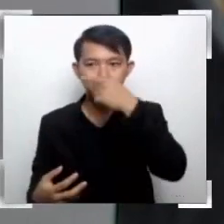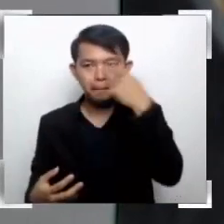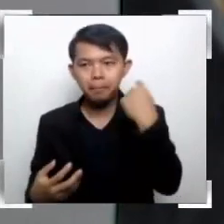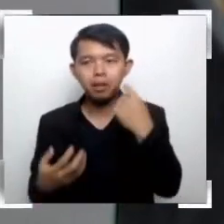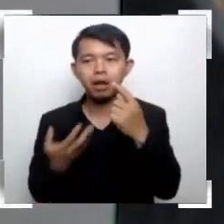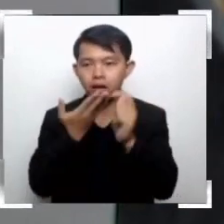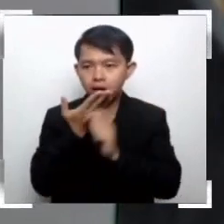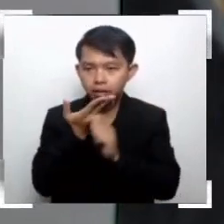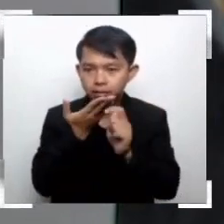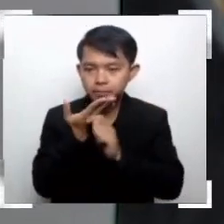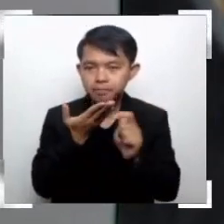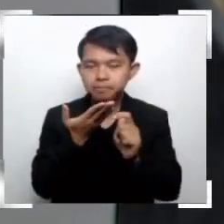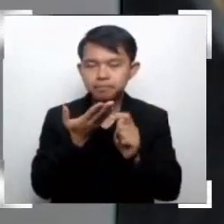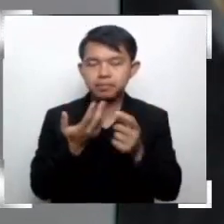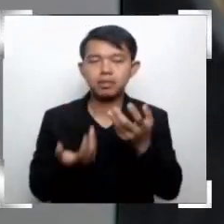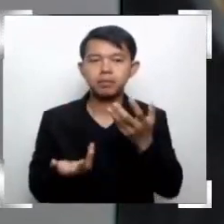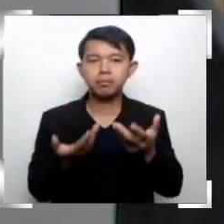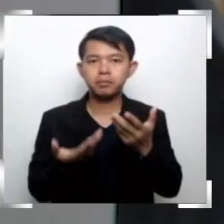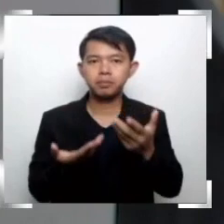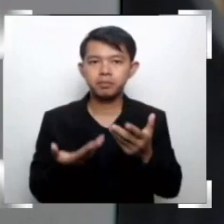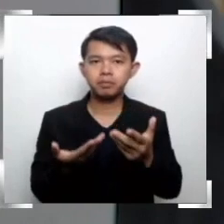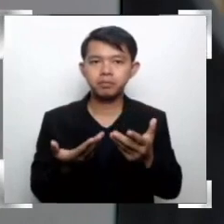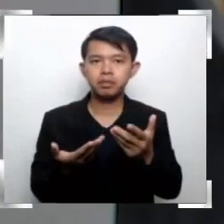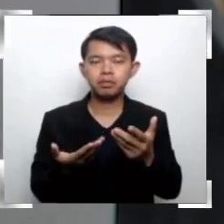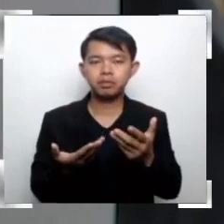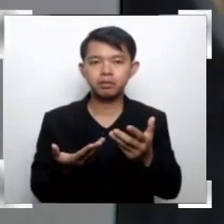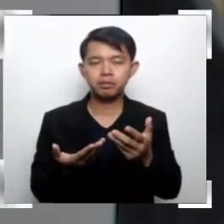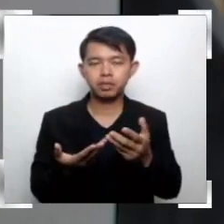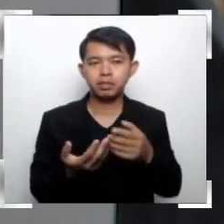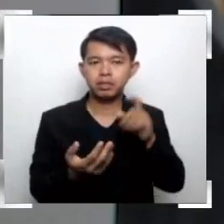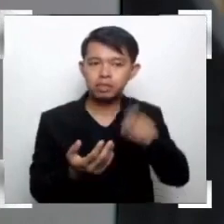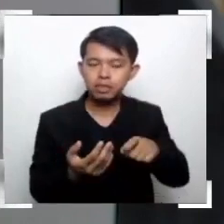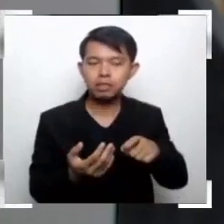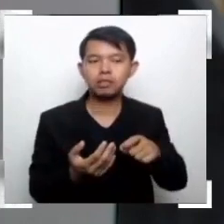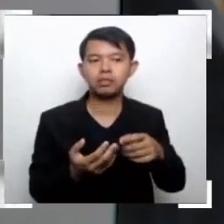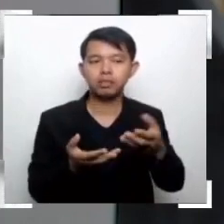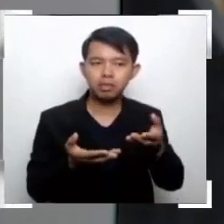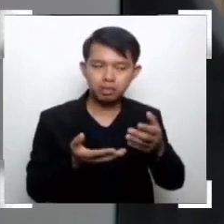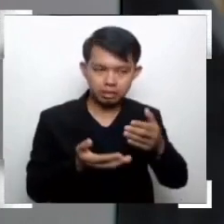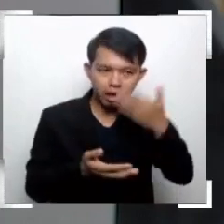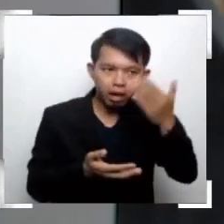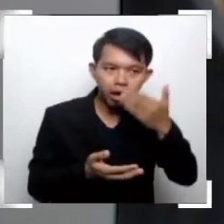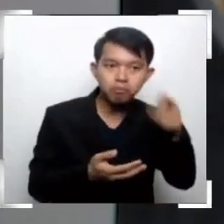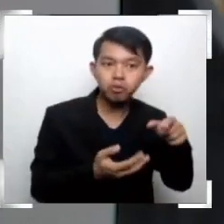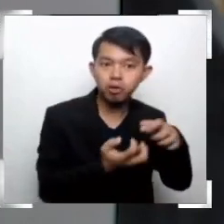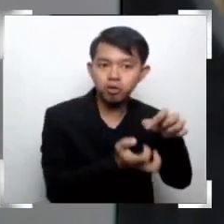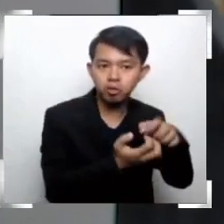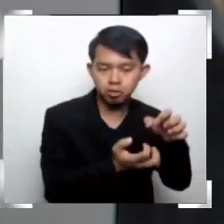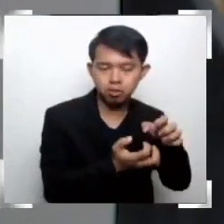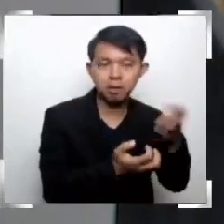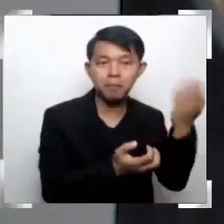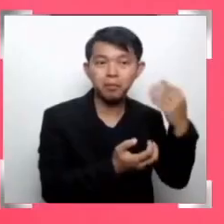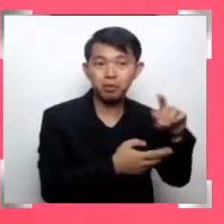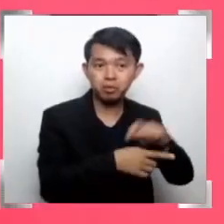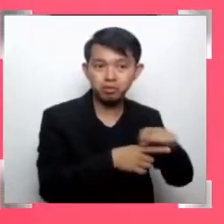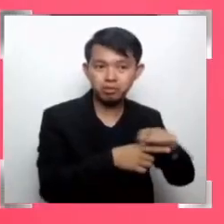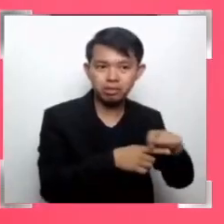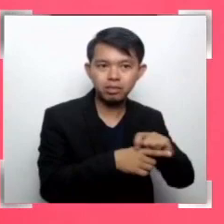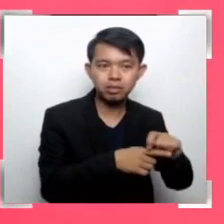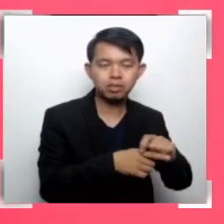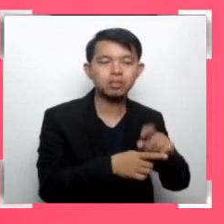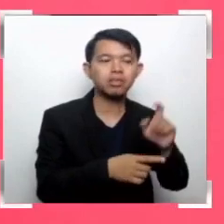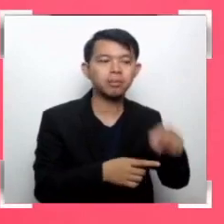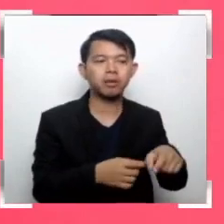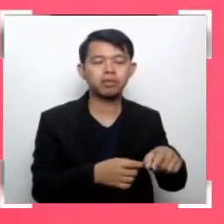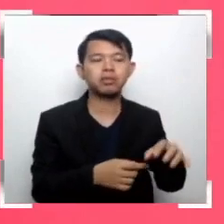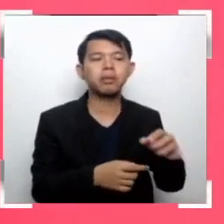So siguro, ang dapat paamoy dun sa aso during his training days is black cocaine. Nakaharap